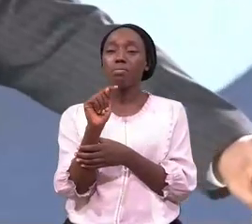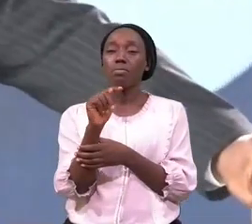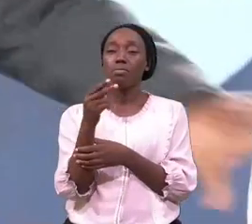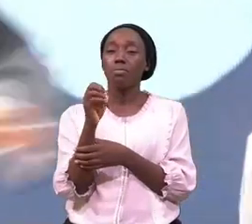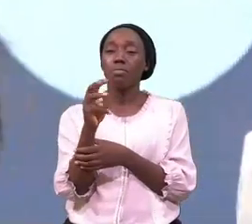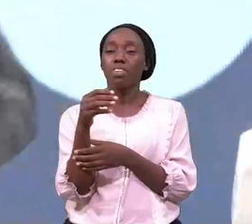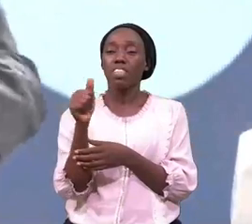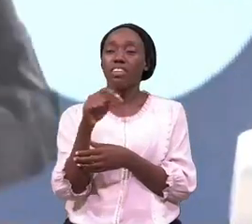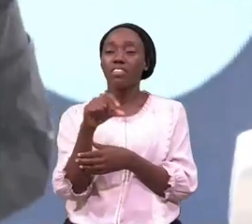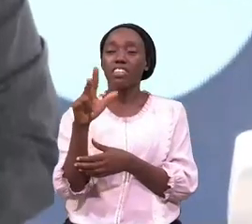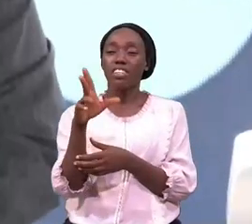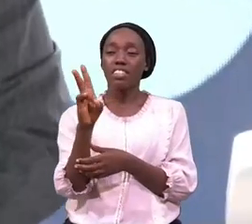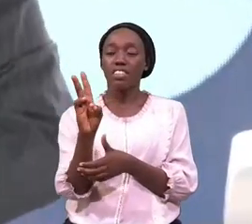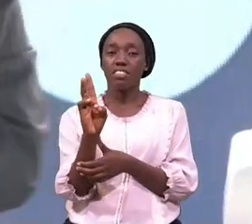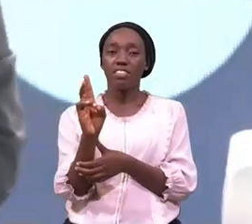En Matthieu 10,